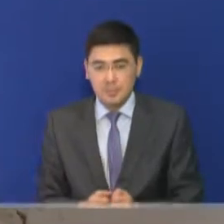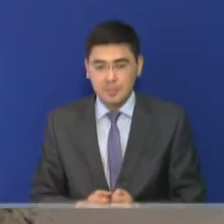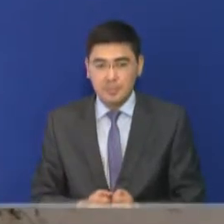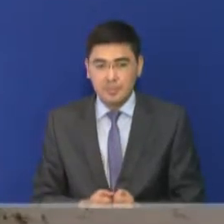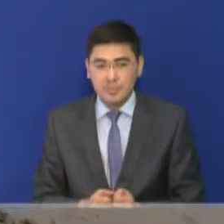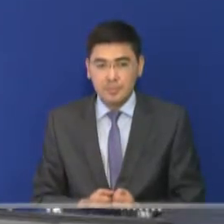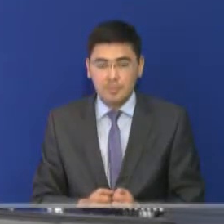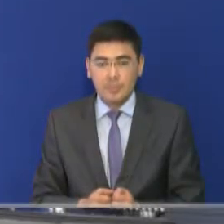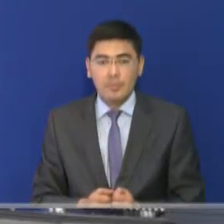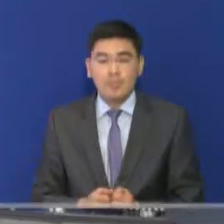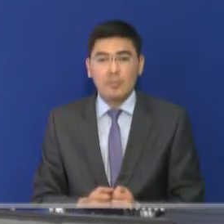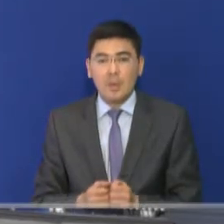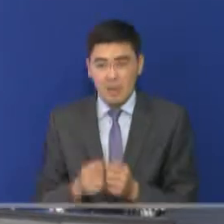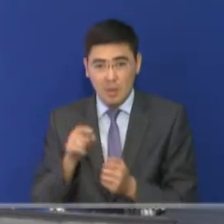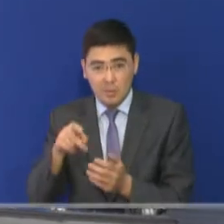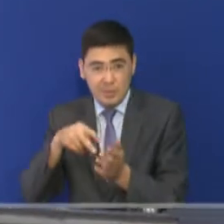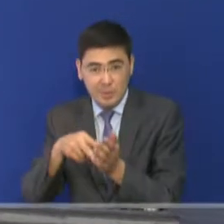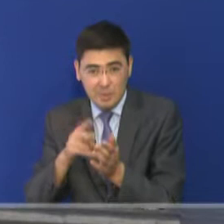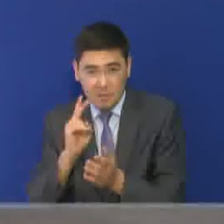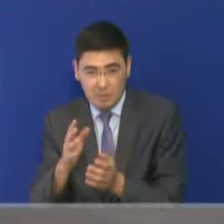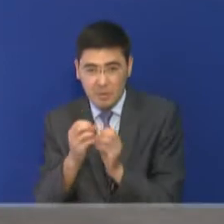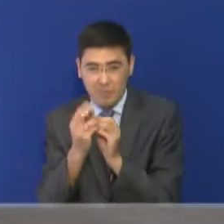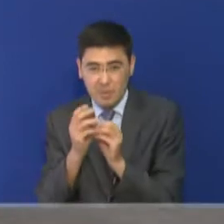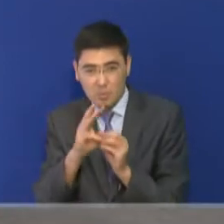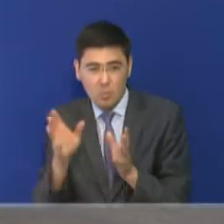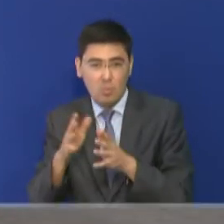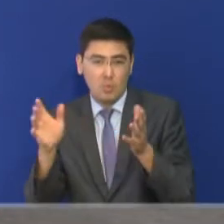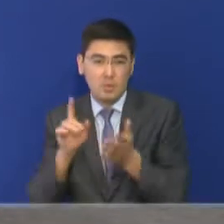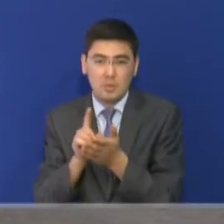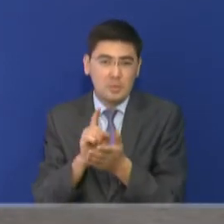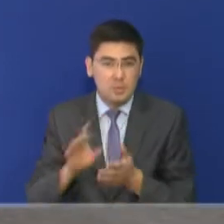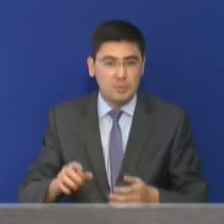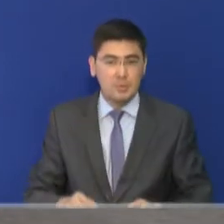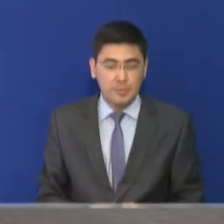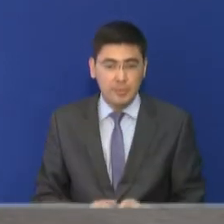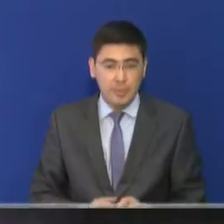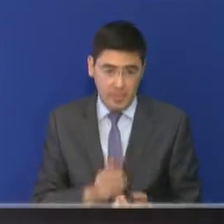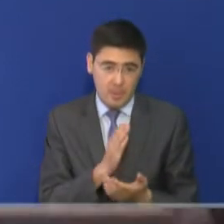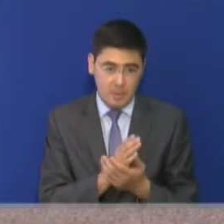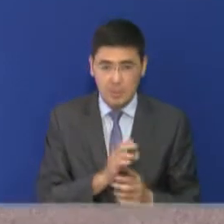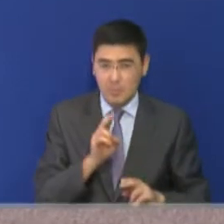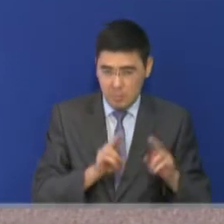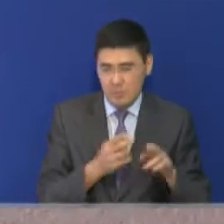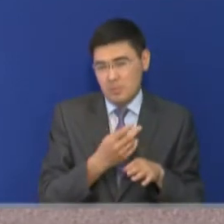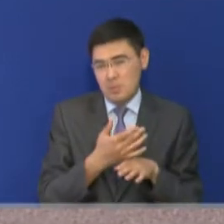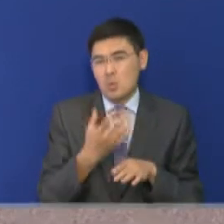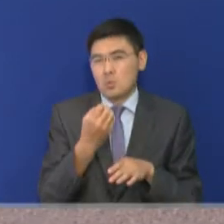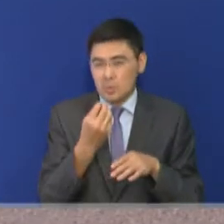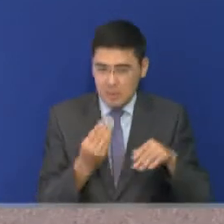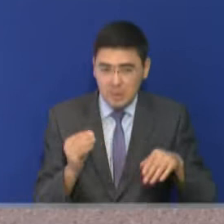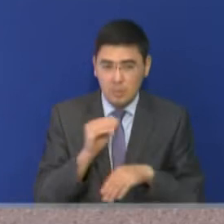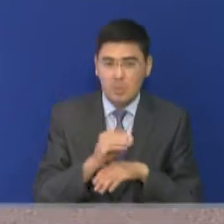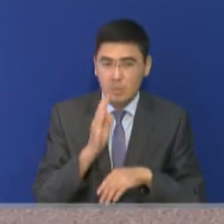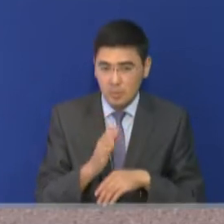Бөлім өкілдерінің айтуынша, бұл әзірге алдын ала жасалған механизм. Алдағы уақытта жобаға бірқатар тұрақтар пункттер мен шарттар қосылады. Қажет